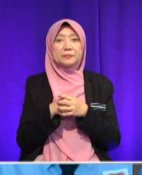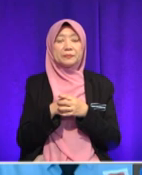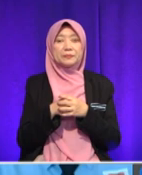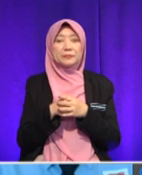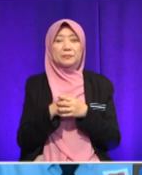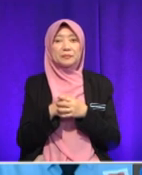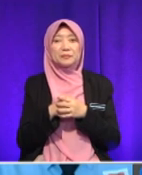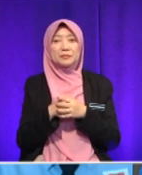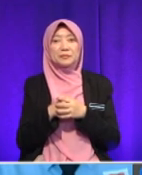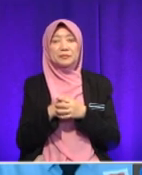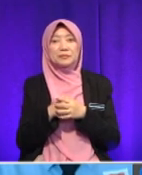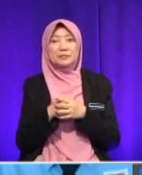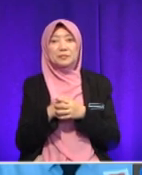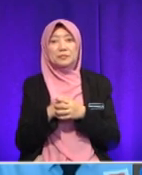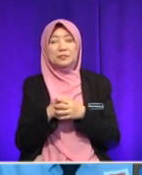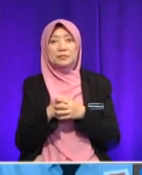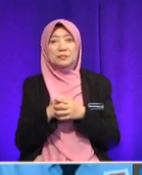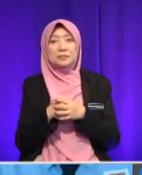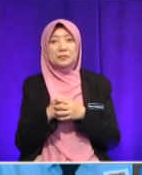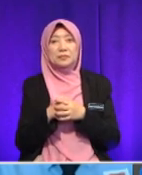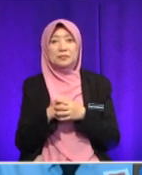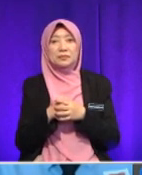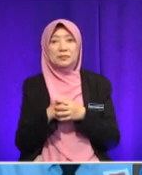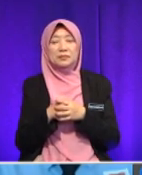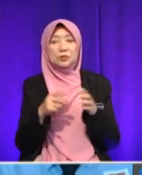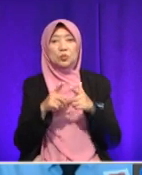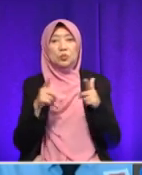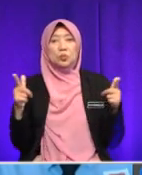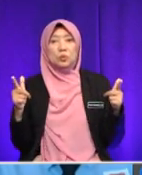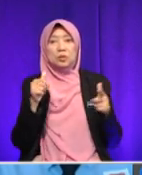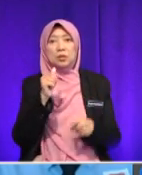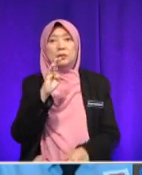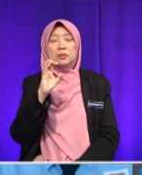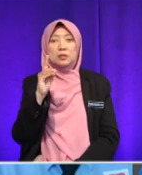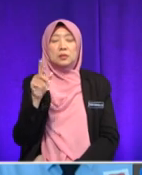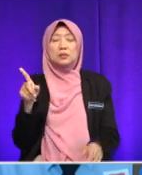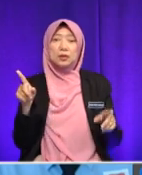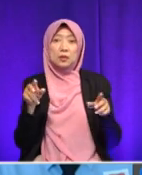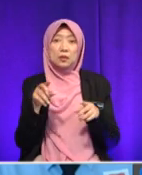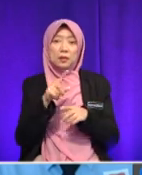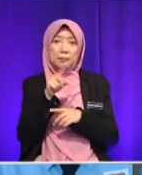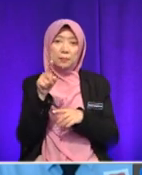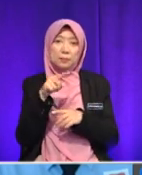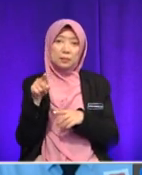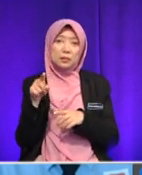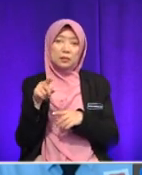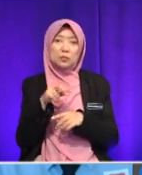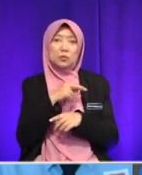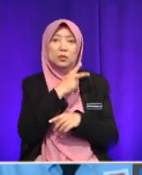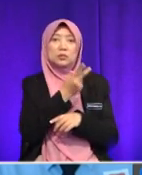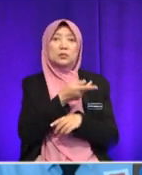nak jawapannya. Okey. Okey, baik. Luas A B C D bersama K kuasa 2. Oh, panjang tu.